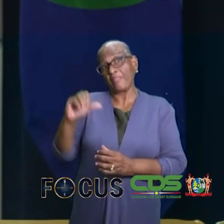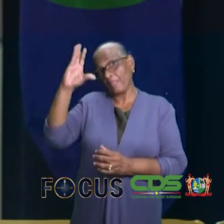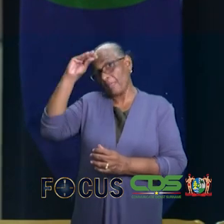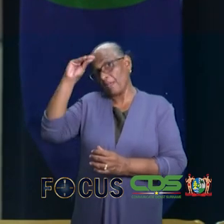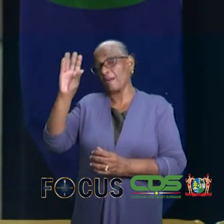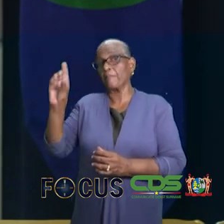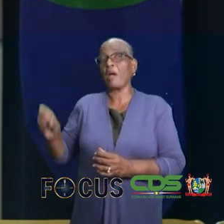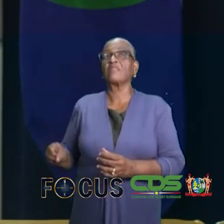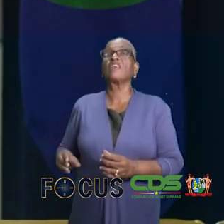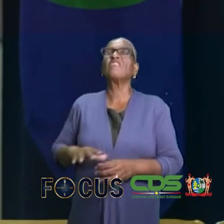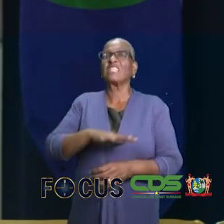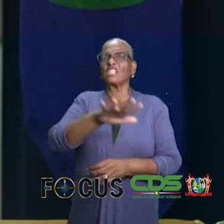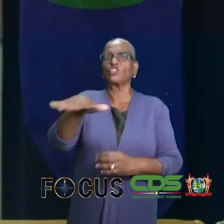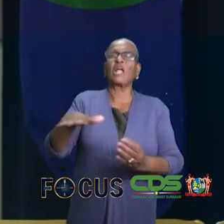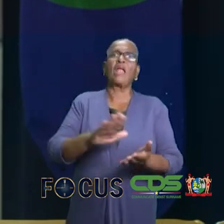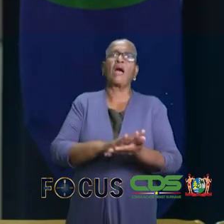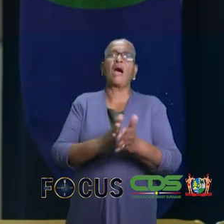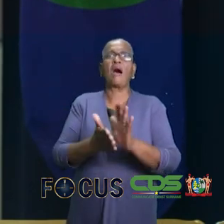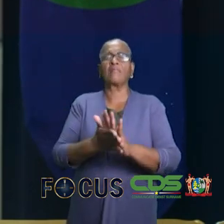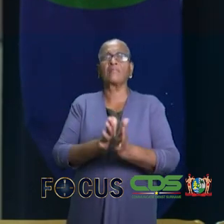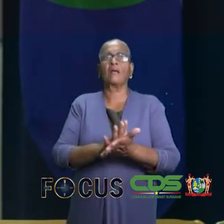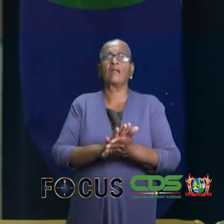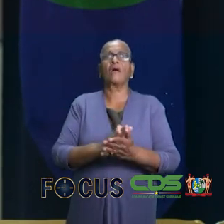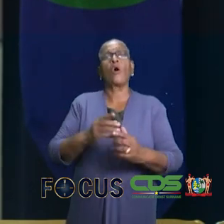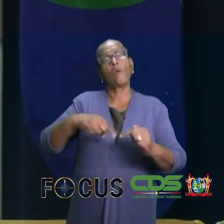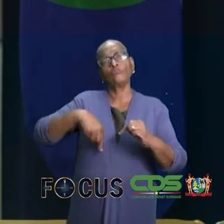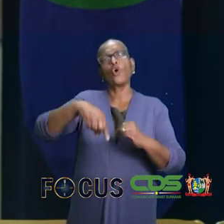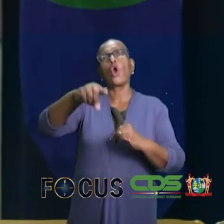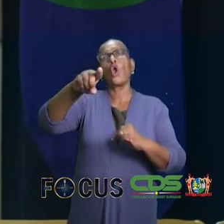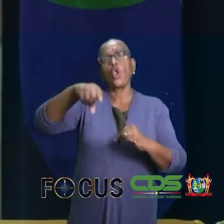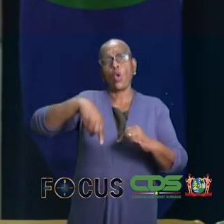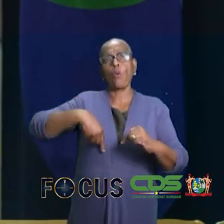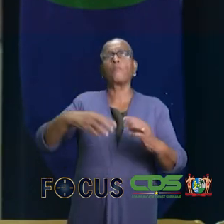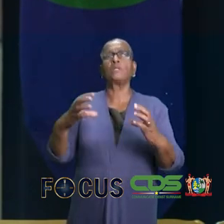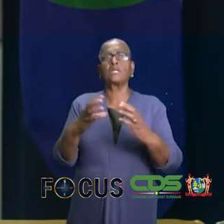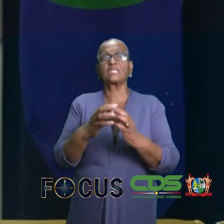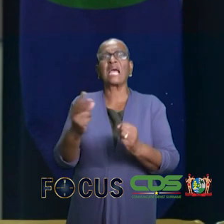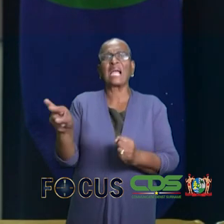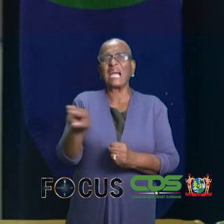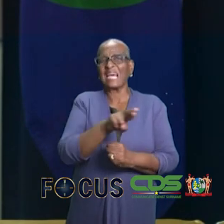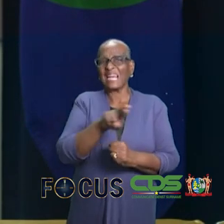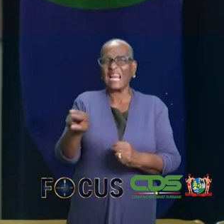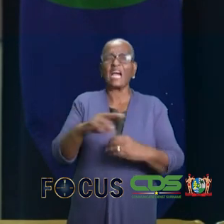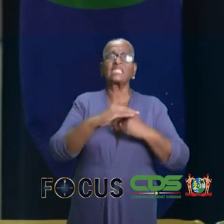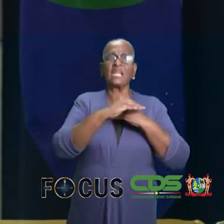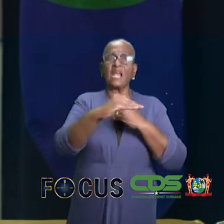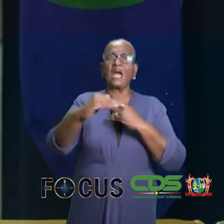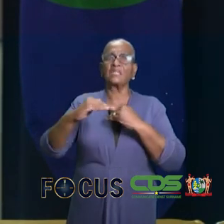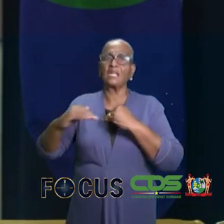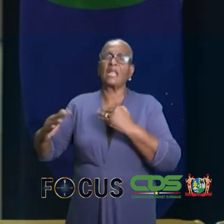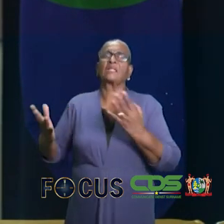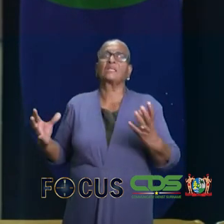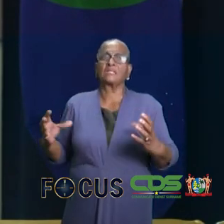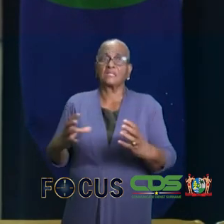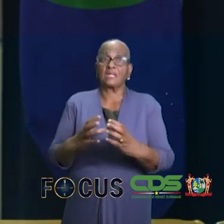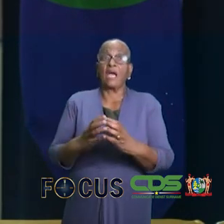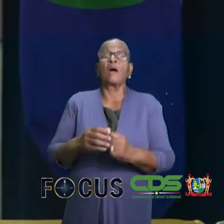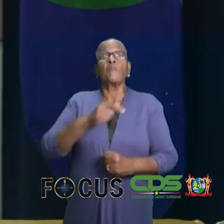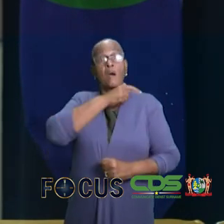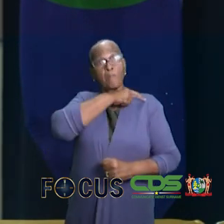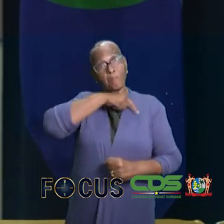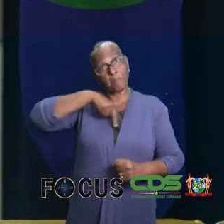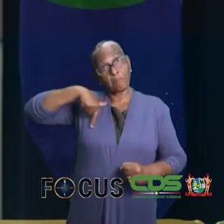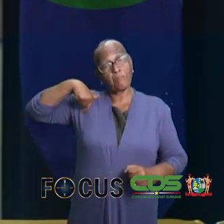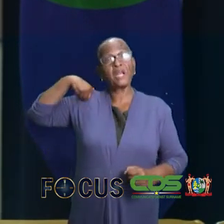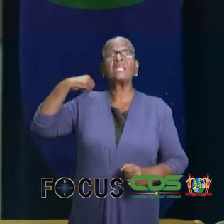Internationale Handel, omtrent de lopende zaken voor wat betreft de relatie tussen de beide landen. President Santokki, als ik daarop even